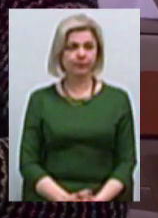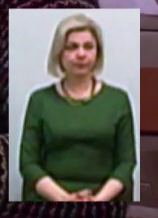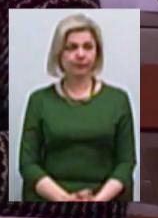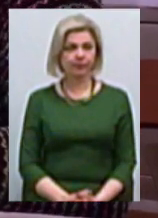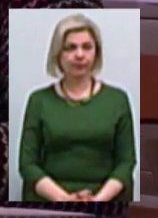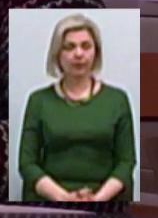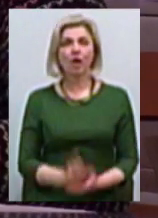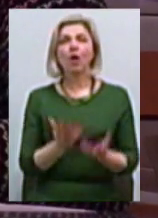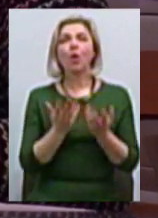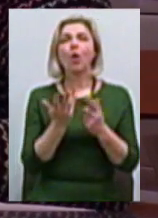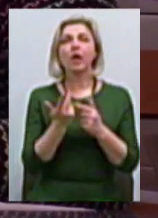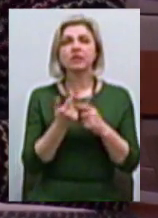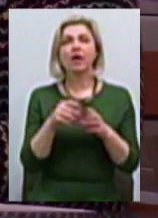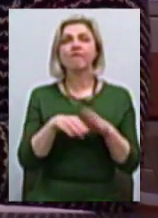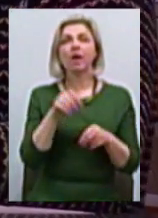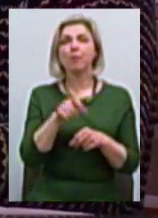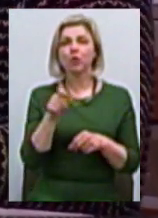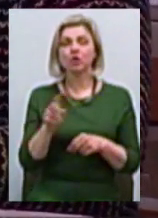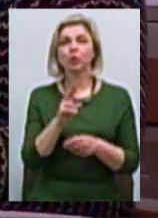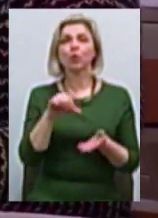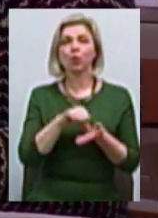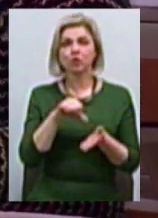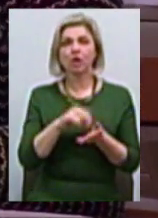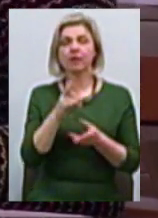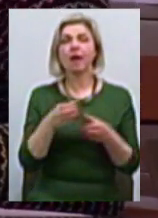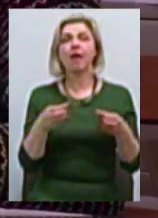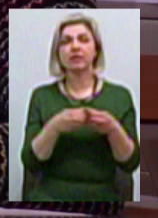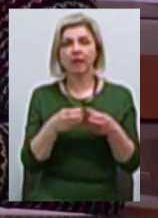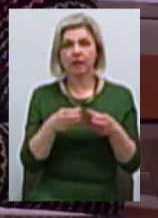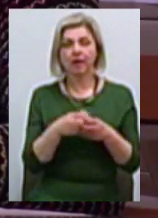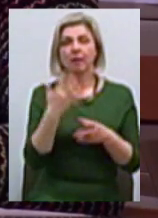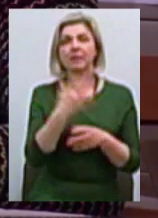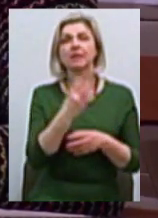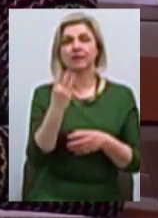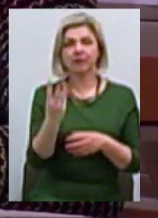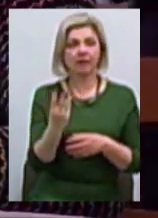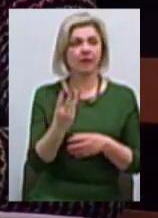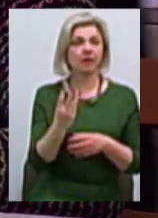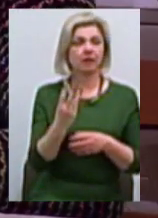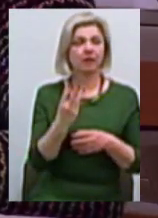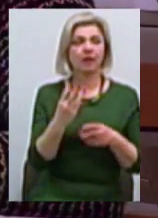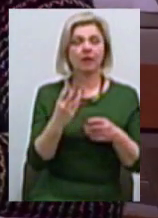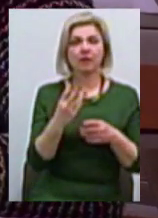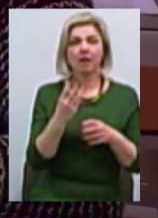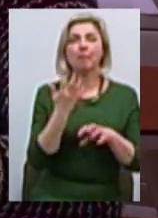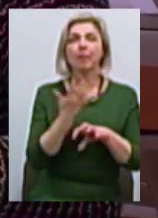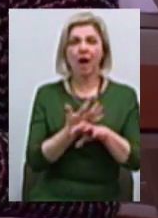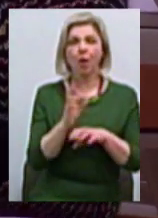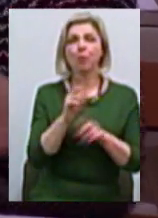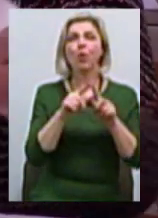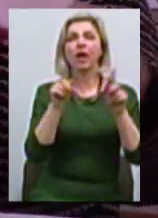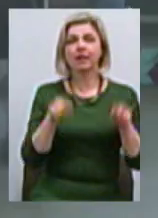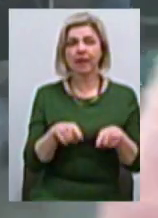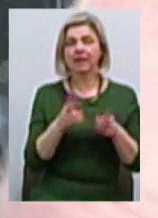Кількість виборців, які взяли участь у голосуванні на виборчій дільниці, 53. Кількість виборців бюлетенів, визнаних недійсними,